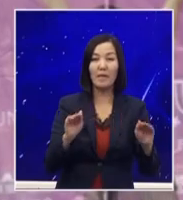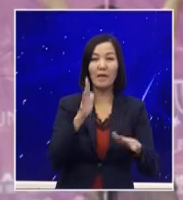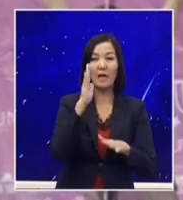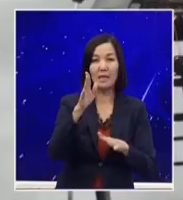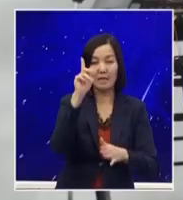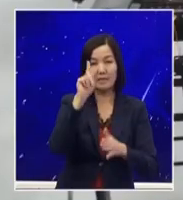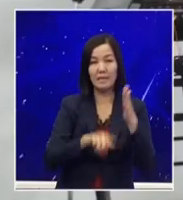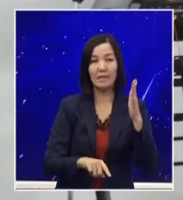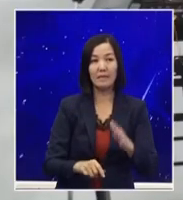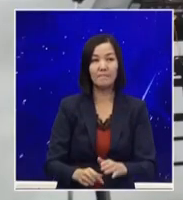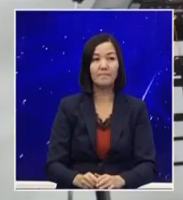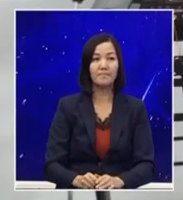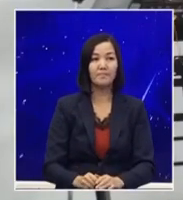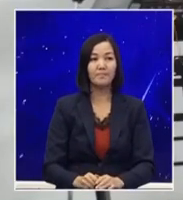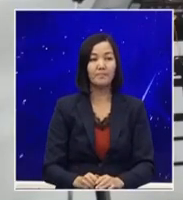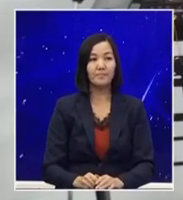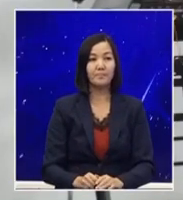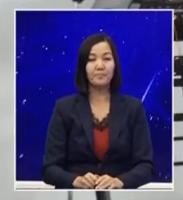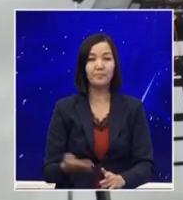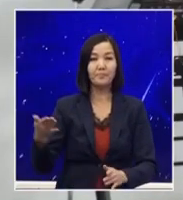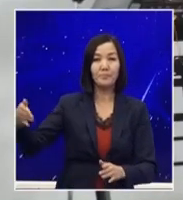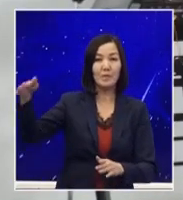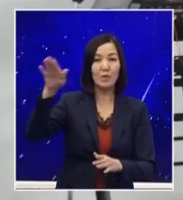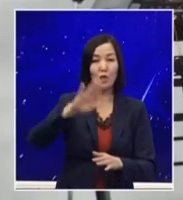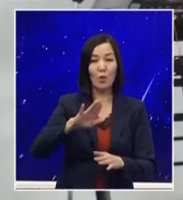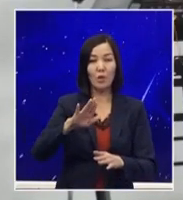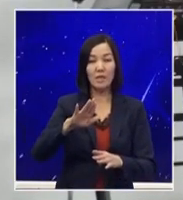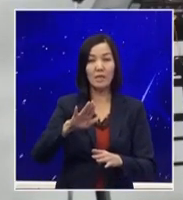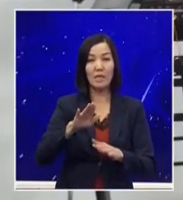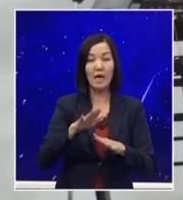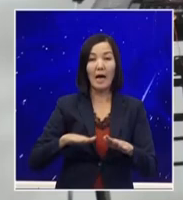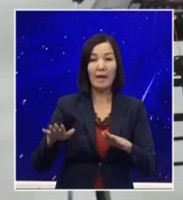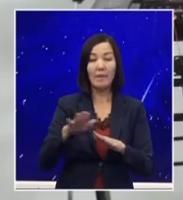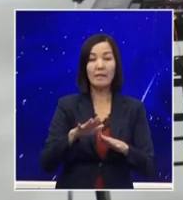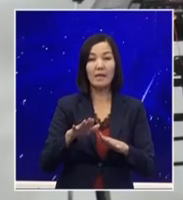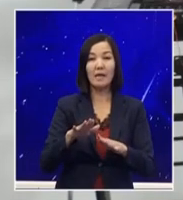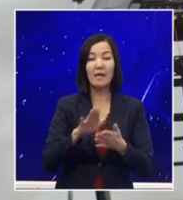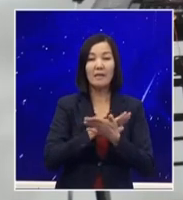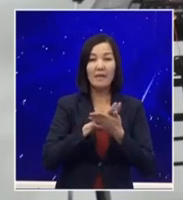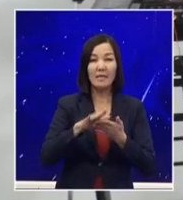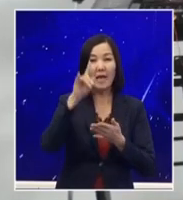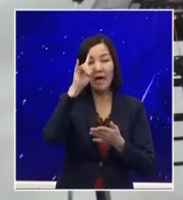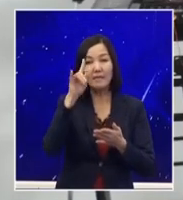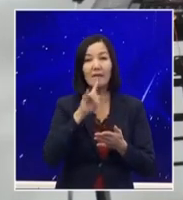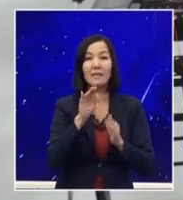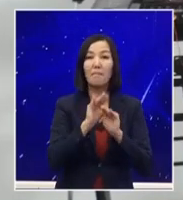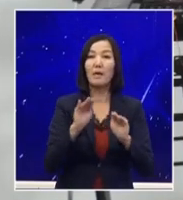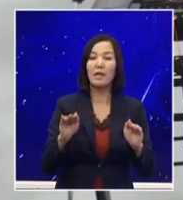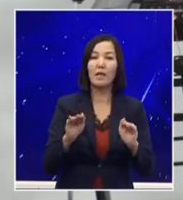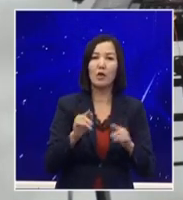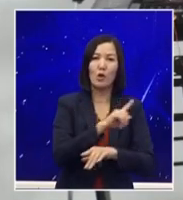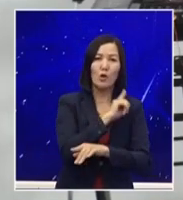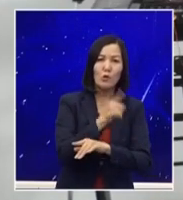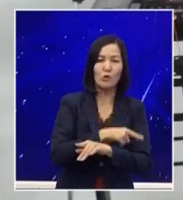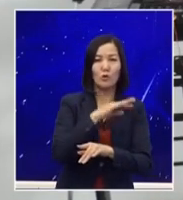күтері мол. Мына таулы аймақ қой. Мына таза қазақи балалар, бұнда таудың балаларында қара күш деген